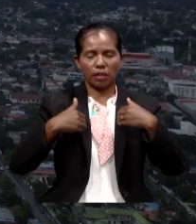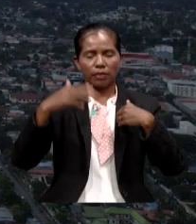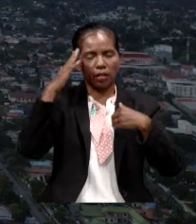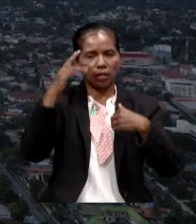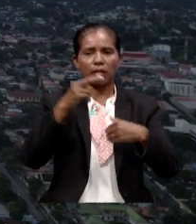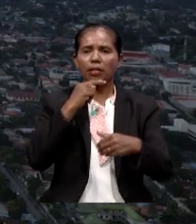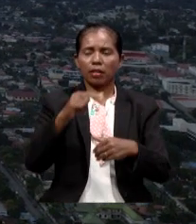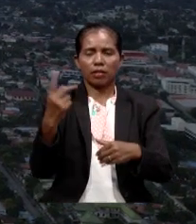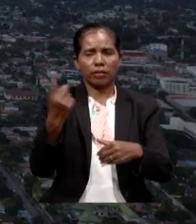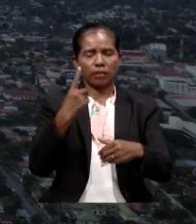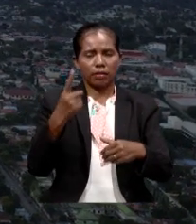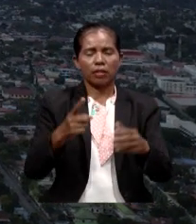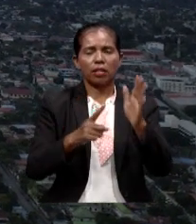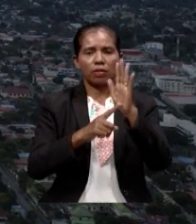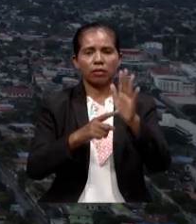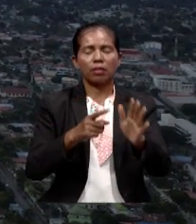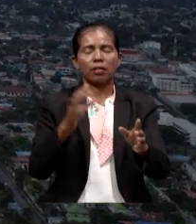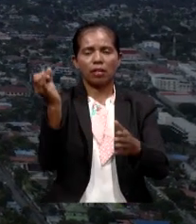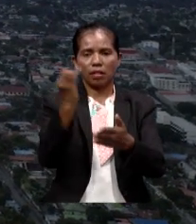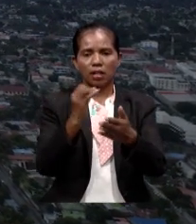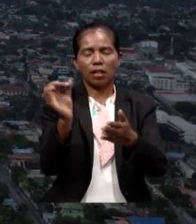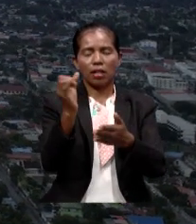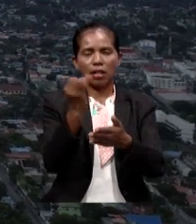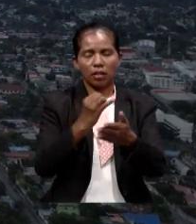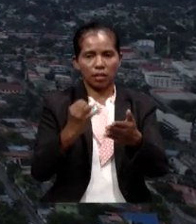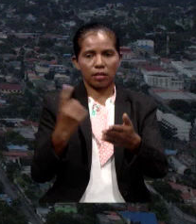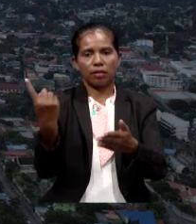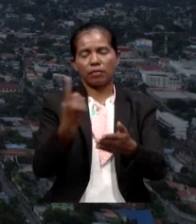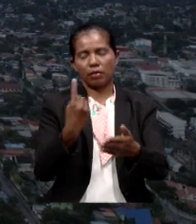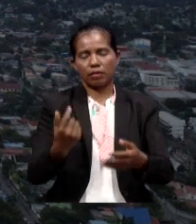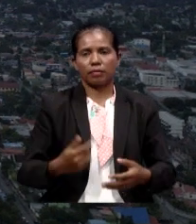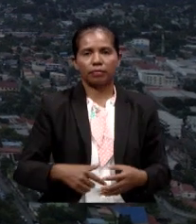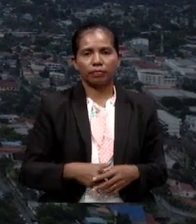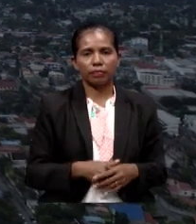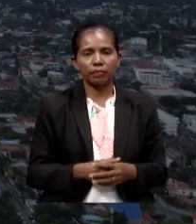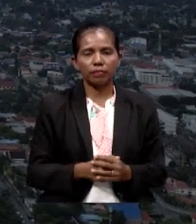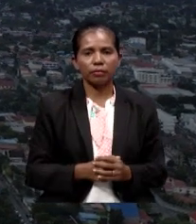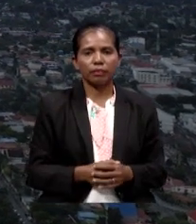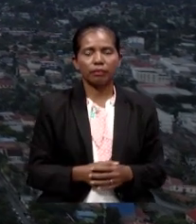continua hatudu asam vandalismo modi hakerek na fatin. Ekipa kobertura, ZMN.